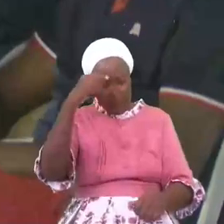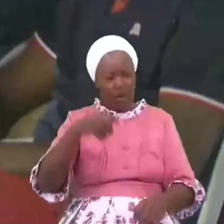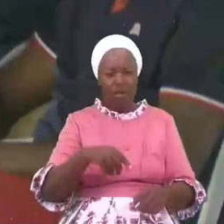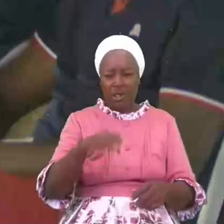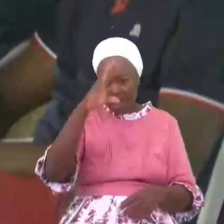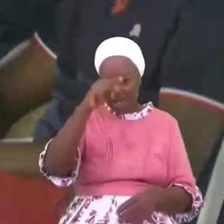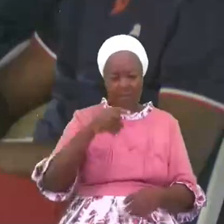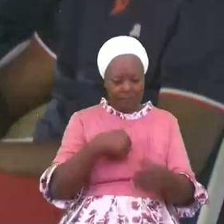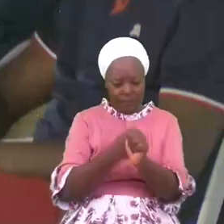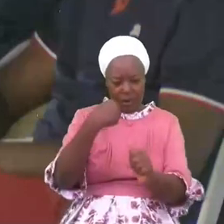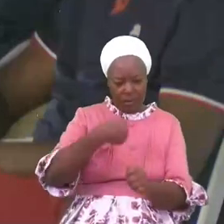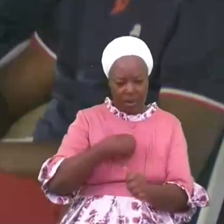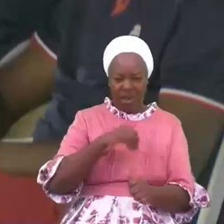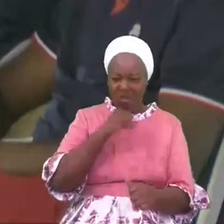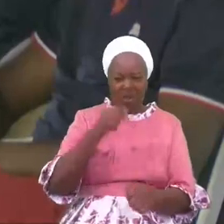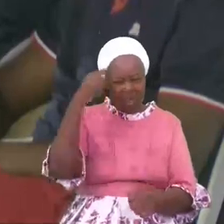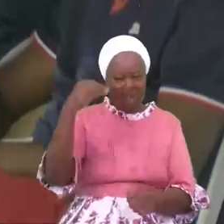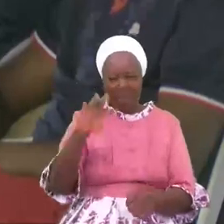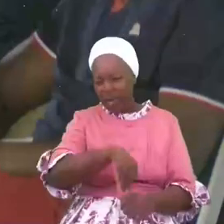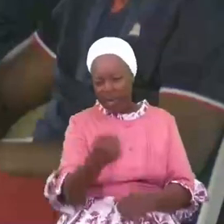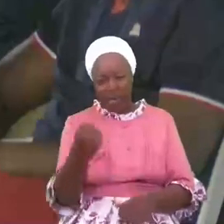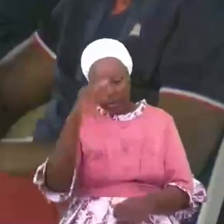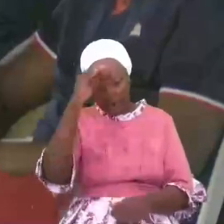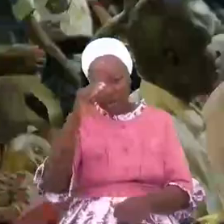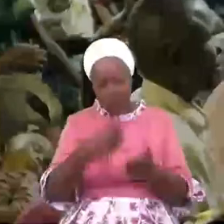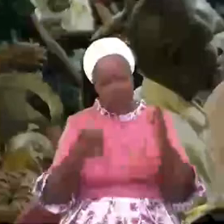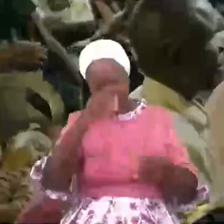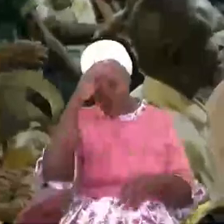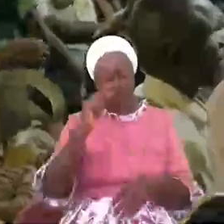gens diront, je l'ai béni et multiplié.